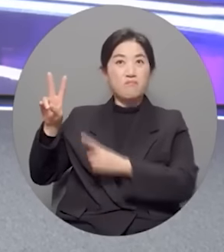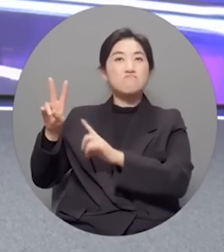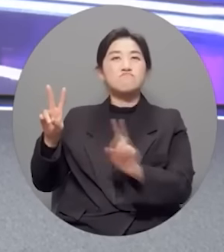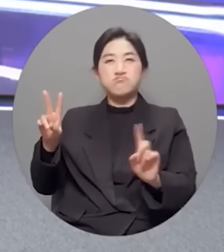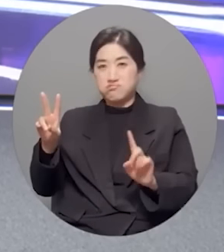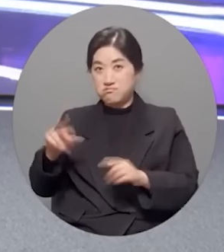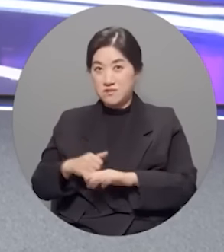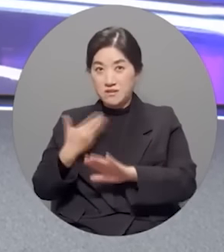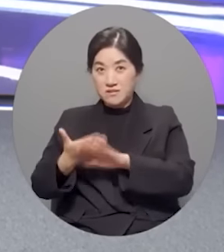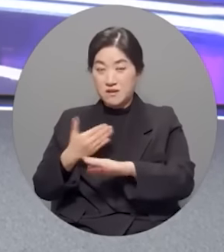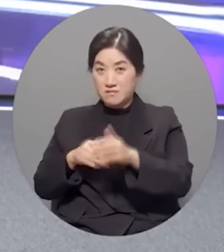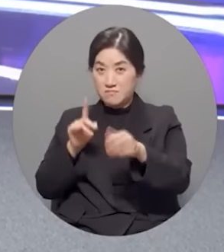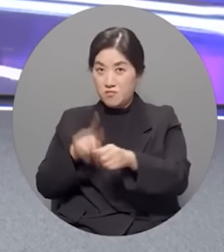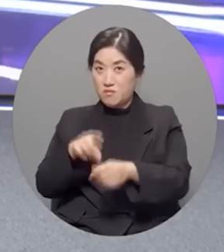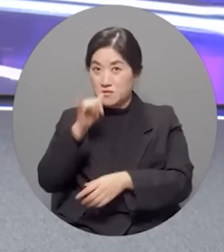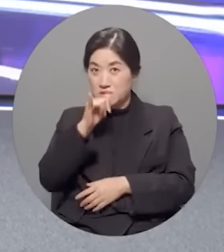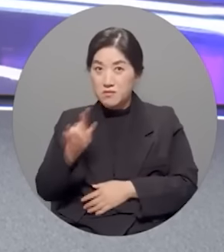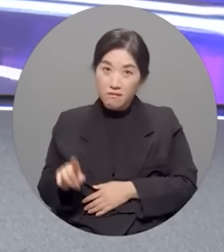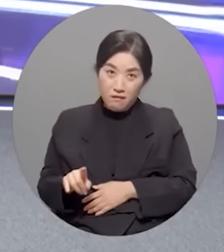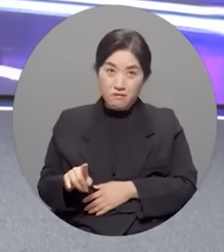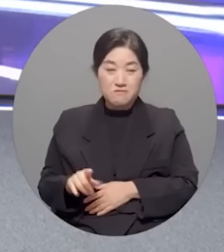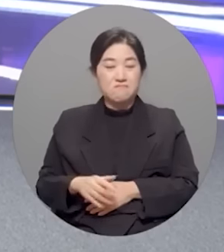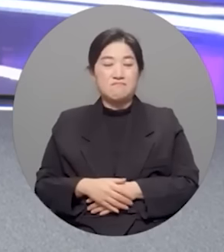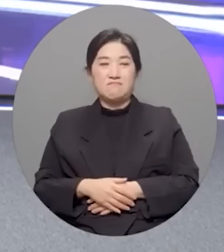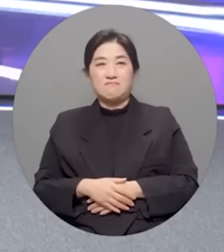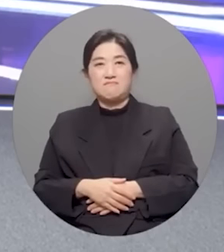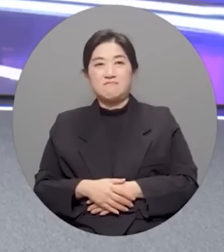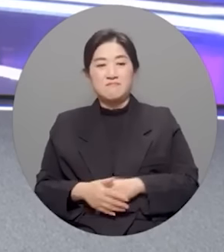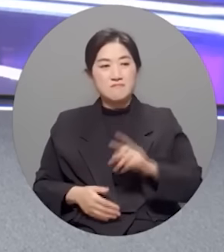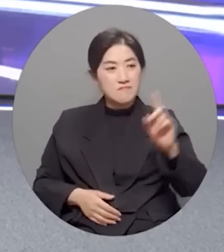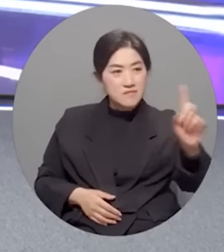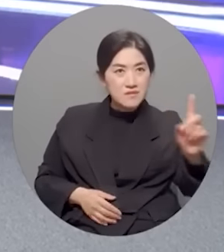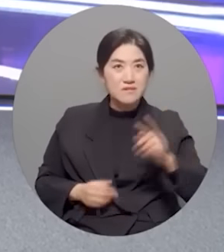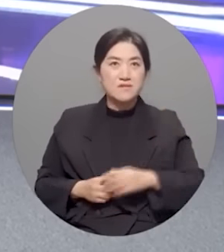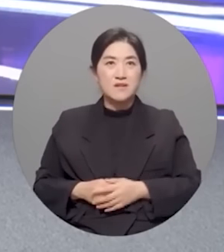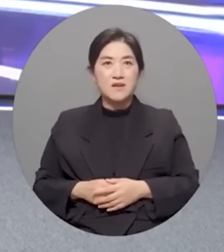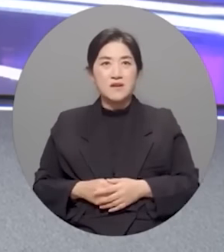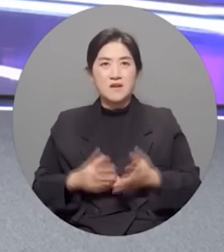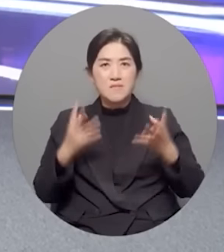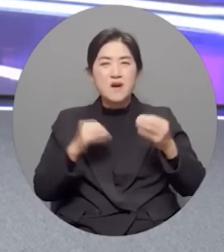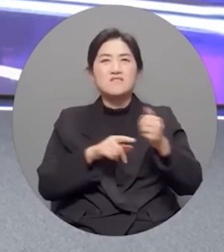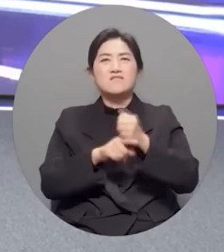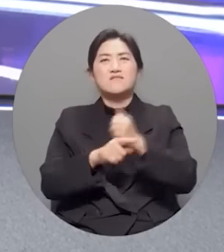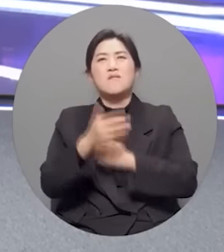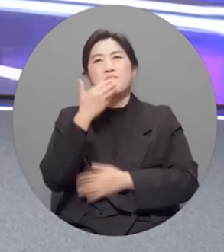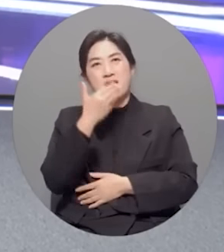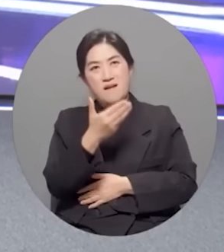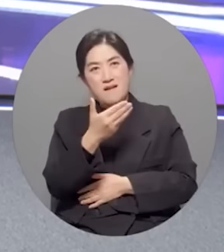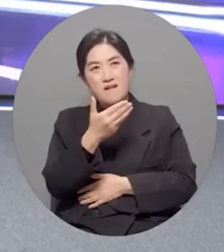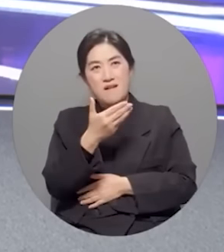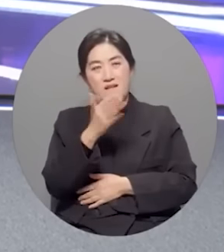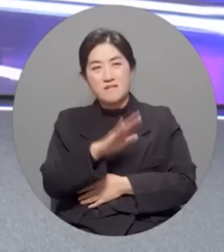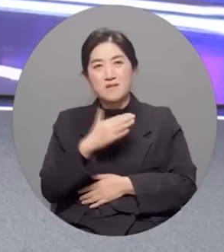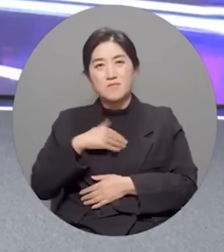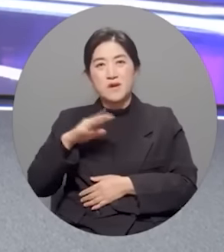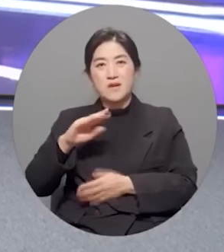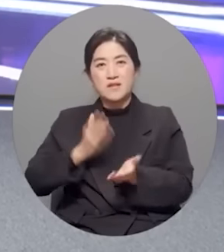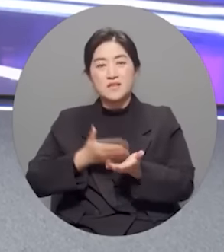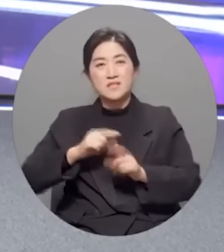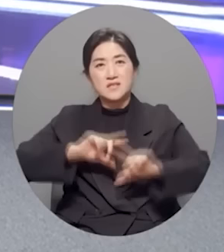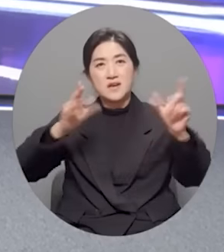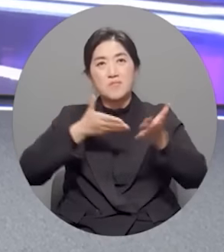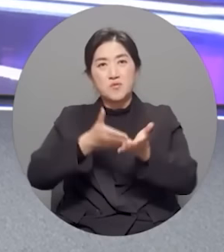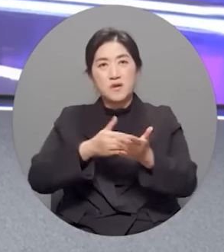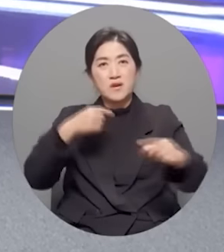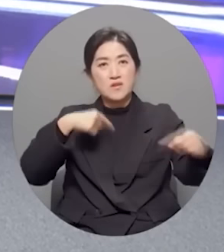뭔가 다른게 연상되시나요 1이라는 숫자 무수히 많은 의미를 가지고 있습니다만 저희의 이번 날씨 보도에는